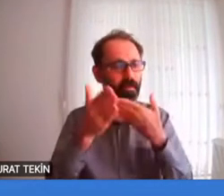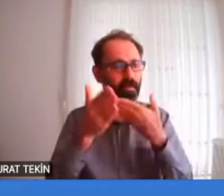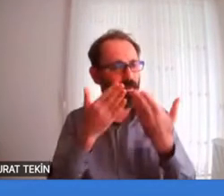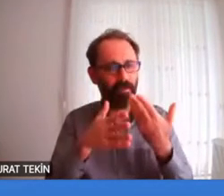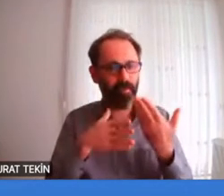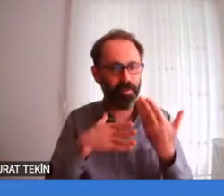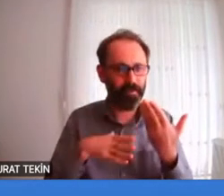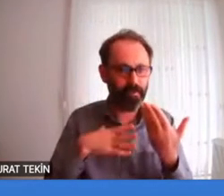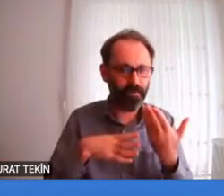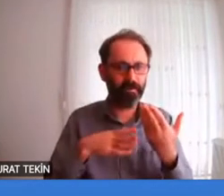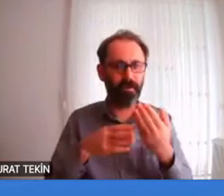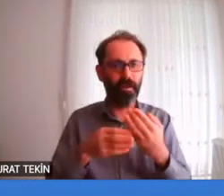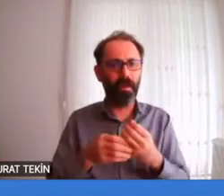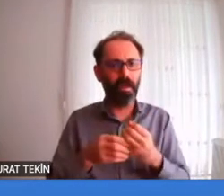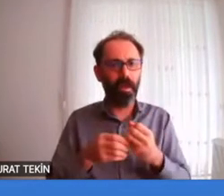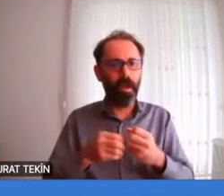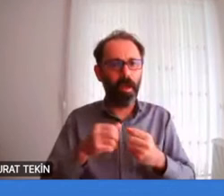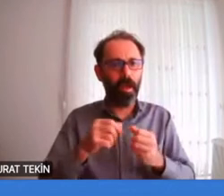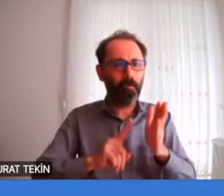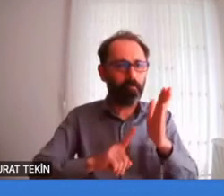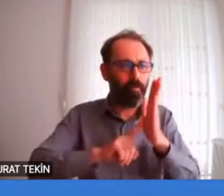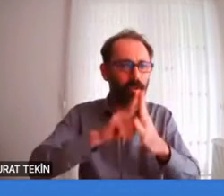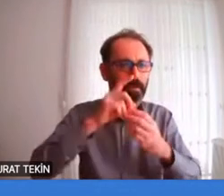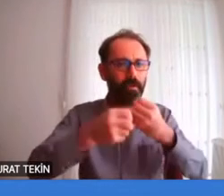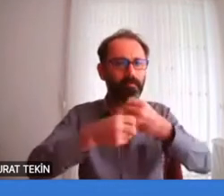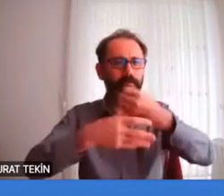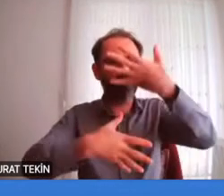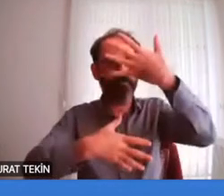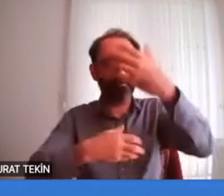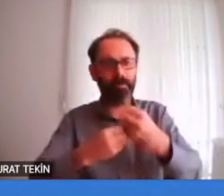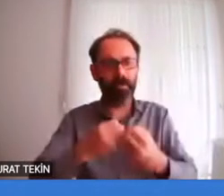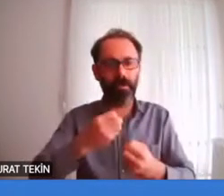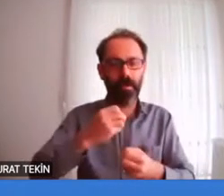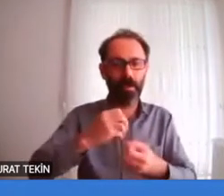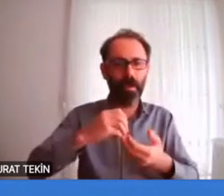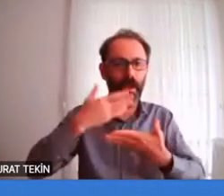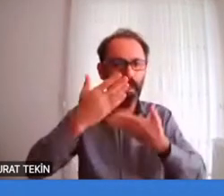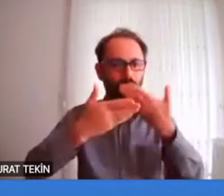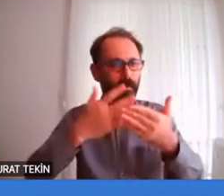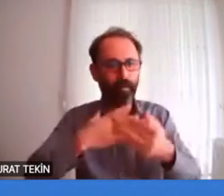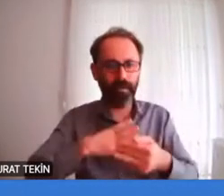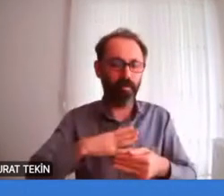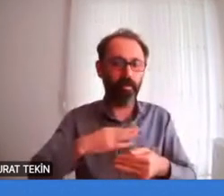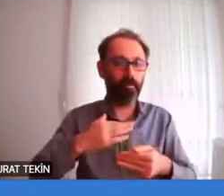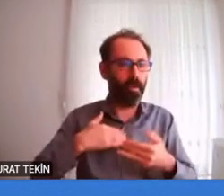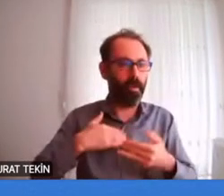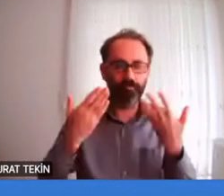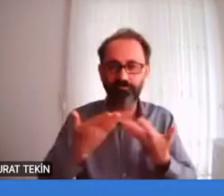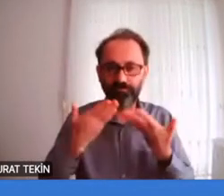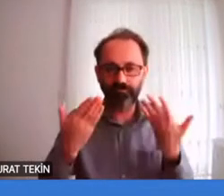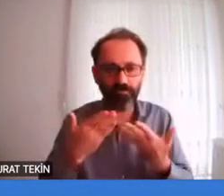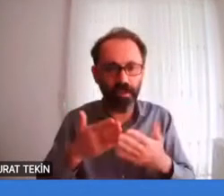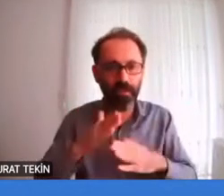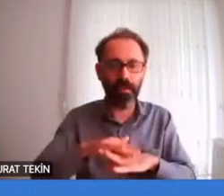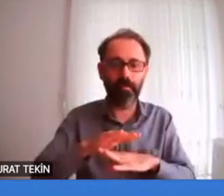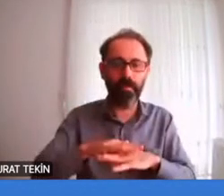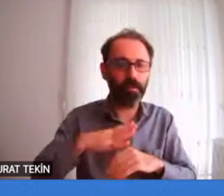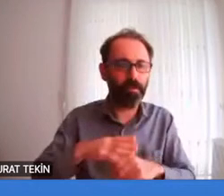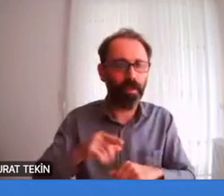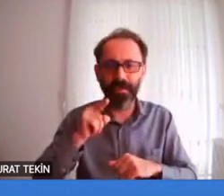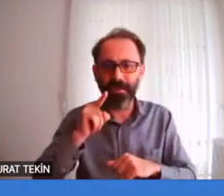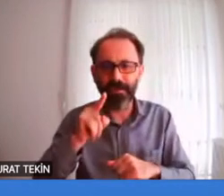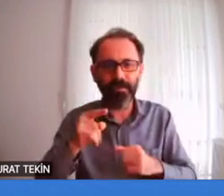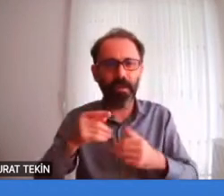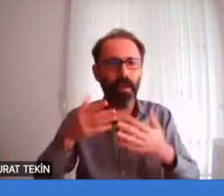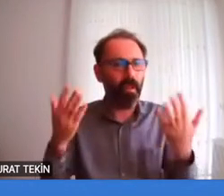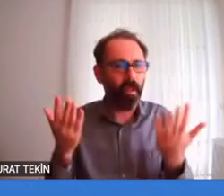sıraladım, pek çok birincilik sıraladım. Açıkçası merak ediyorum bunları nasıl başardınız? Çok